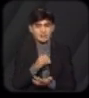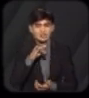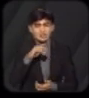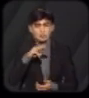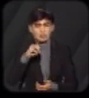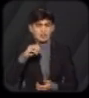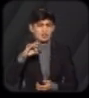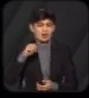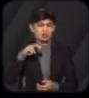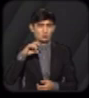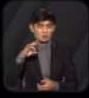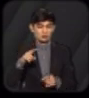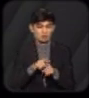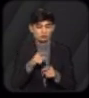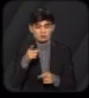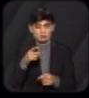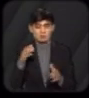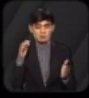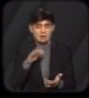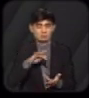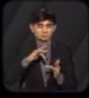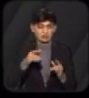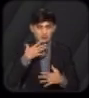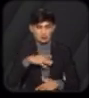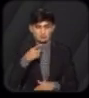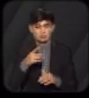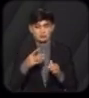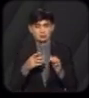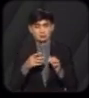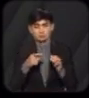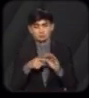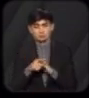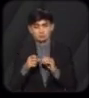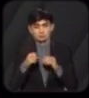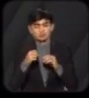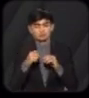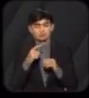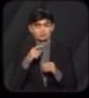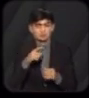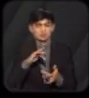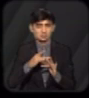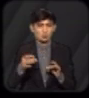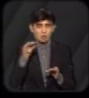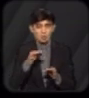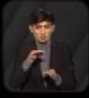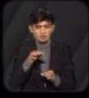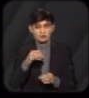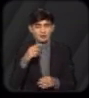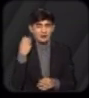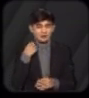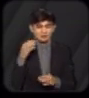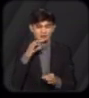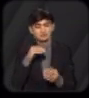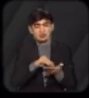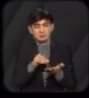не маленьким, его рост 1 метр 69 сантиметров. Это совсем немало для его времени. Образ коротышки был только на английских